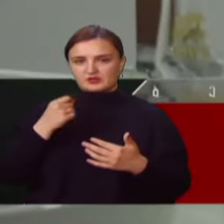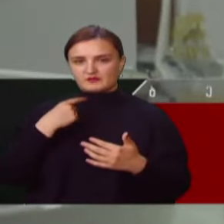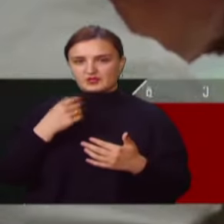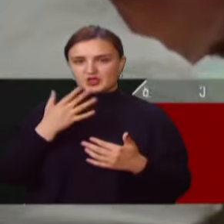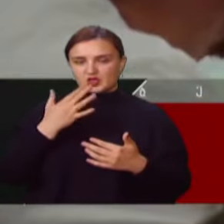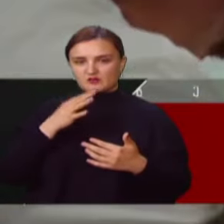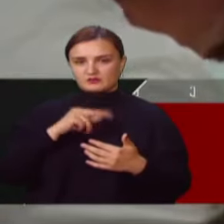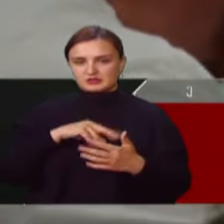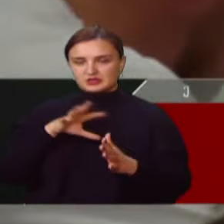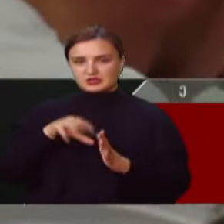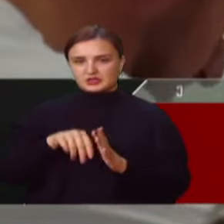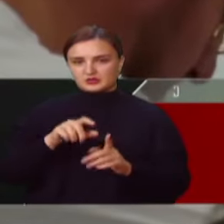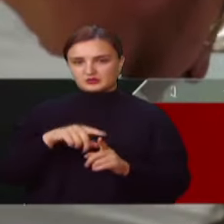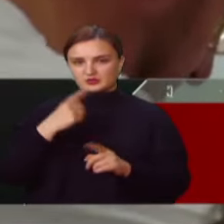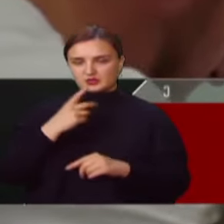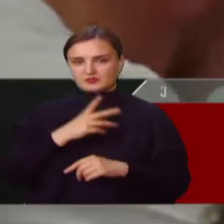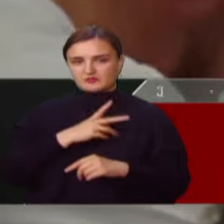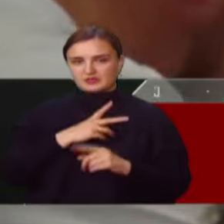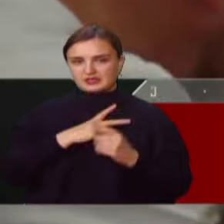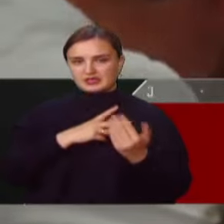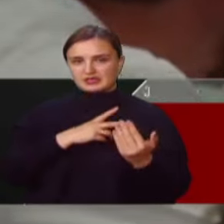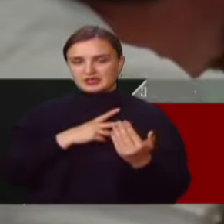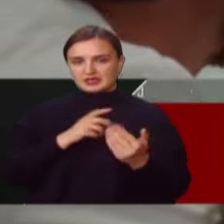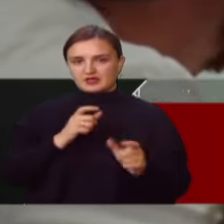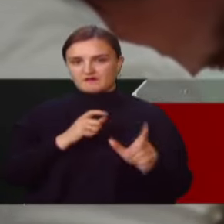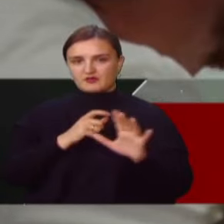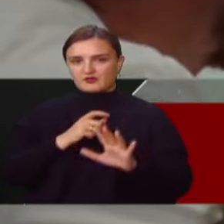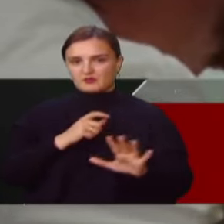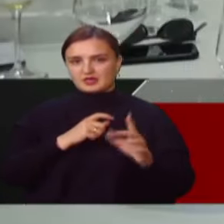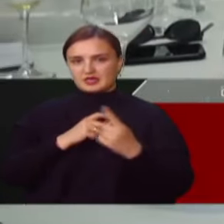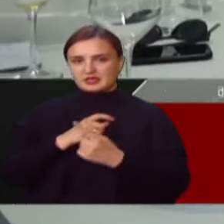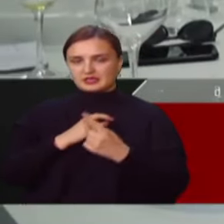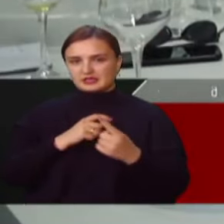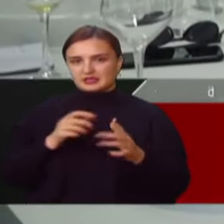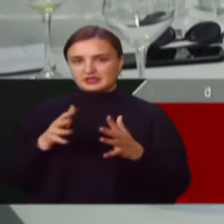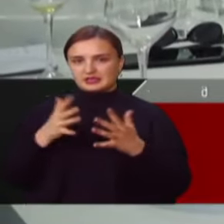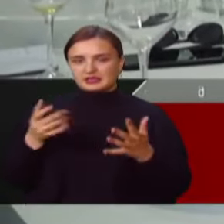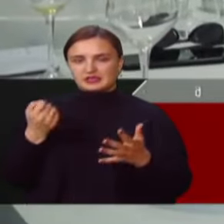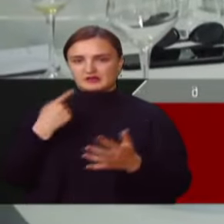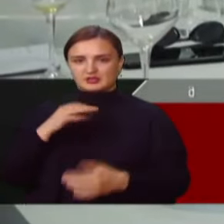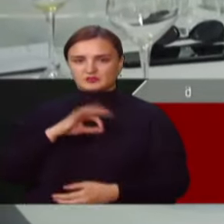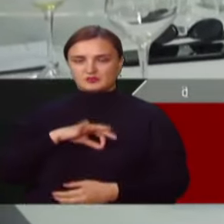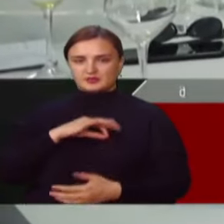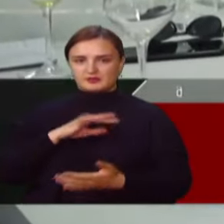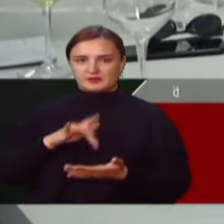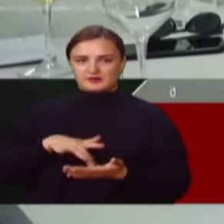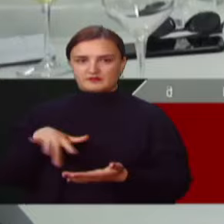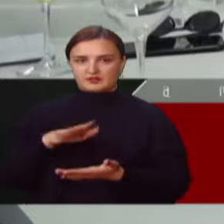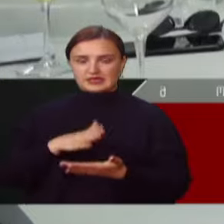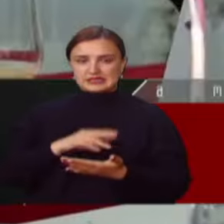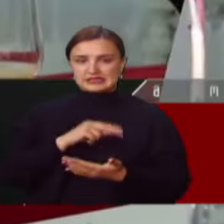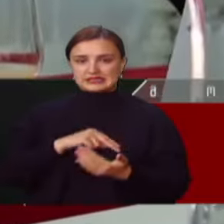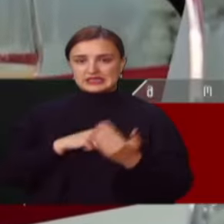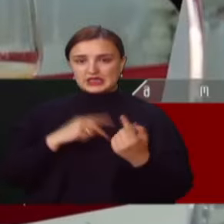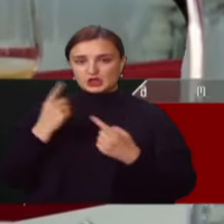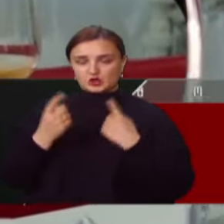ეროვნულ სააგენტოში აცხადებენ, დიდი ბრიტანეთი ევროპის ერთ-ერთი ყველაზე დიდი იმპორტიორი და ღვინის მომხმარებელი ქვეყანაა. სააგენტოს